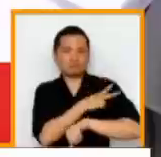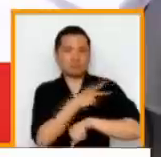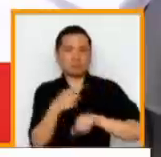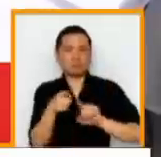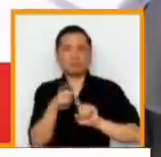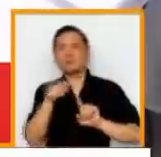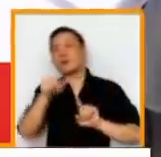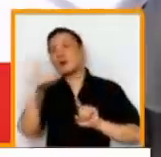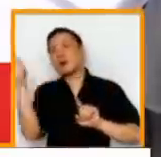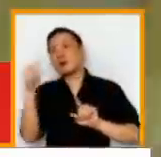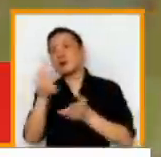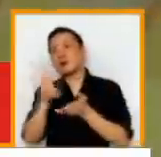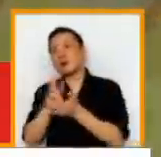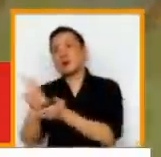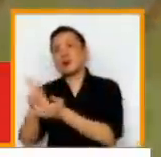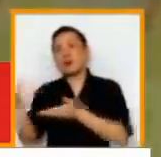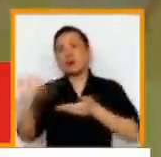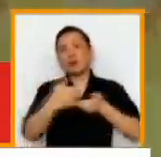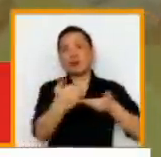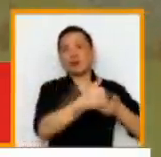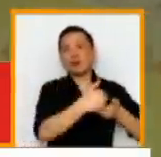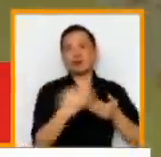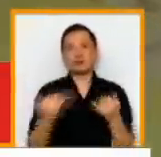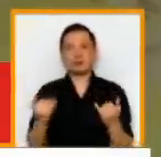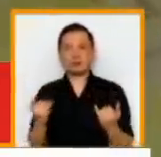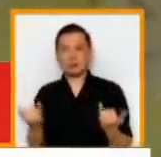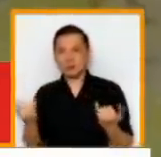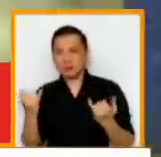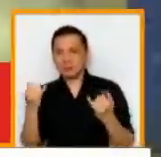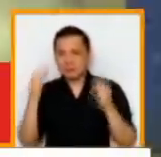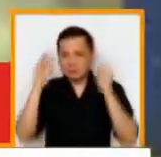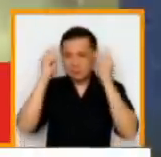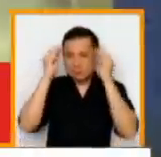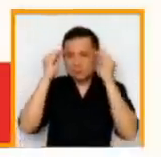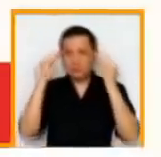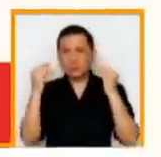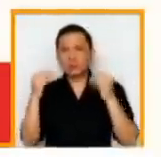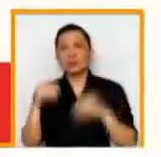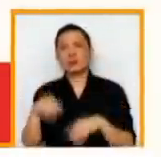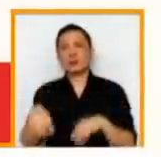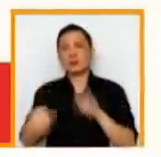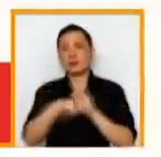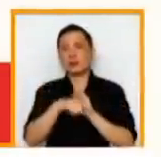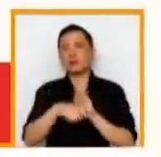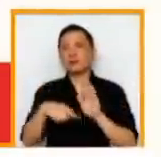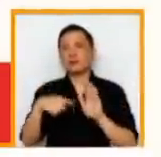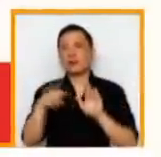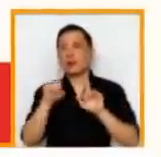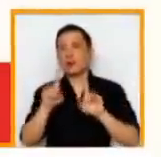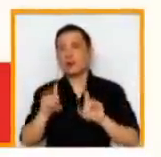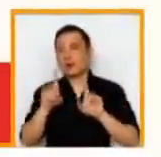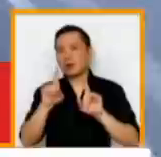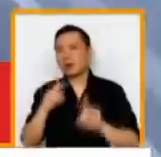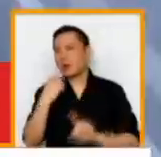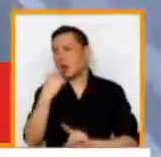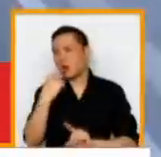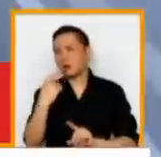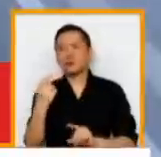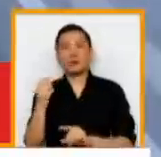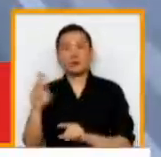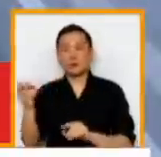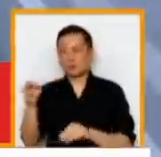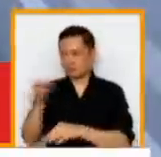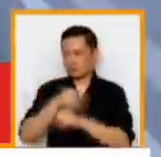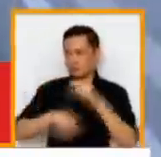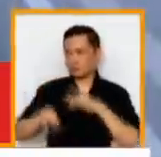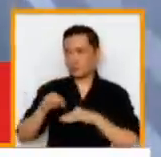ngayon ng Emergency Operations Center na sa halip na negative RT-PCR test result, vaccination card na lang ang mga kailangang ipresenta ng